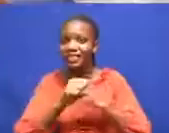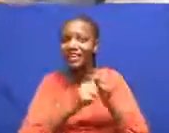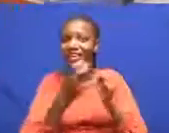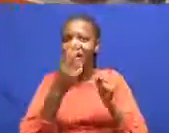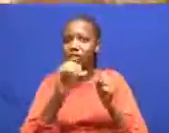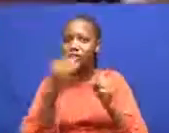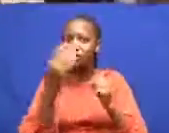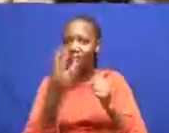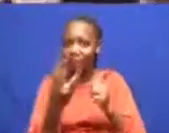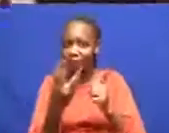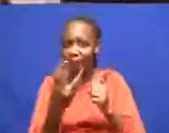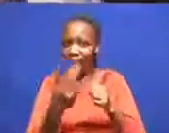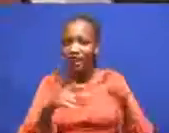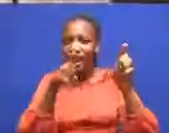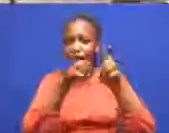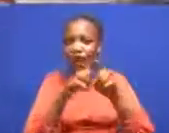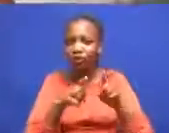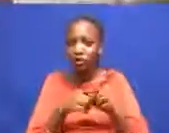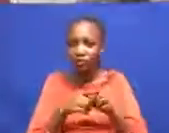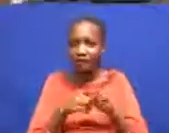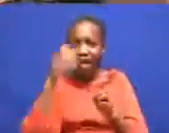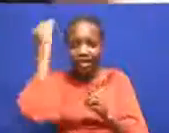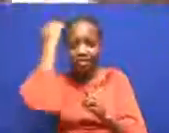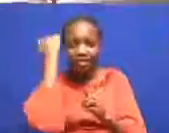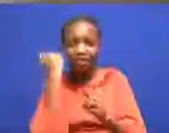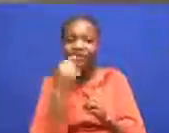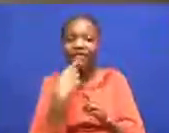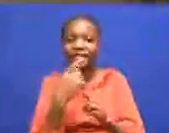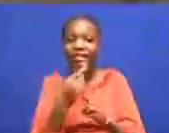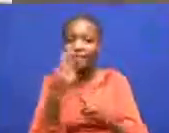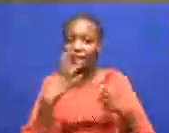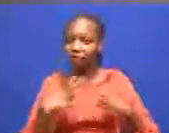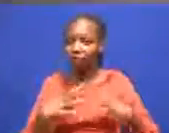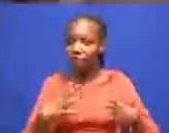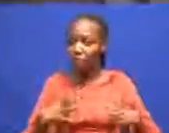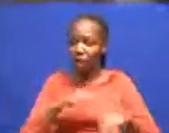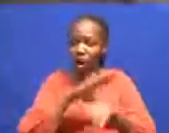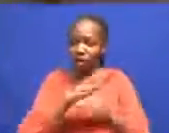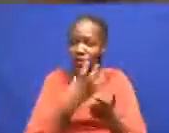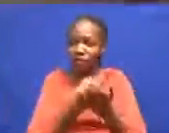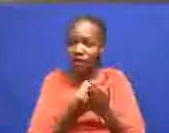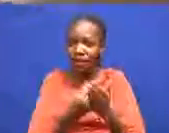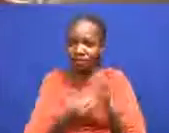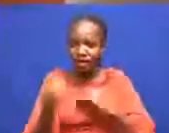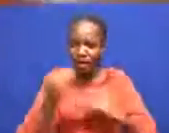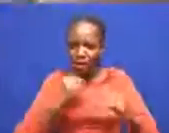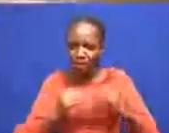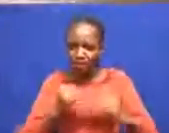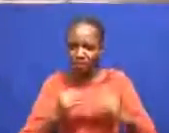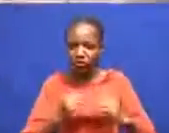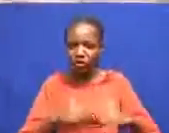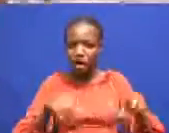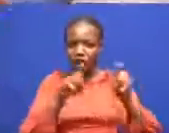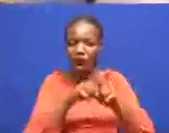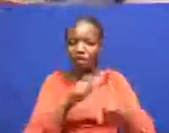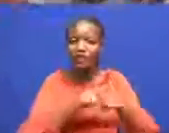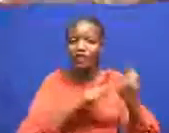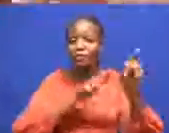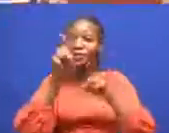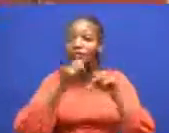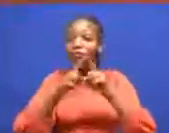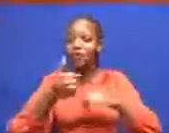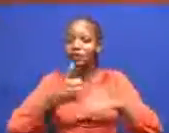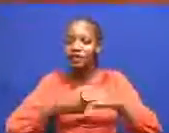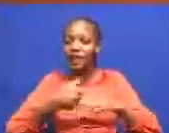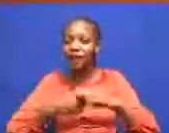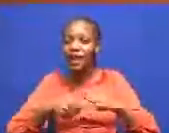2014 kulingana na upande wa mashtaka wawili Hao walipata pesa hizo kutokana na ufujaji wa stakabadhi katika usafirishaji wa mahindi kwa Bodi